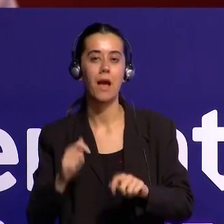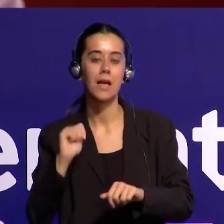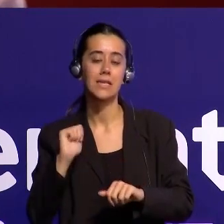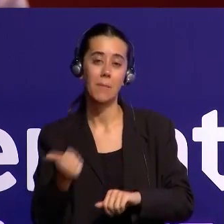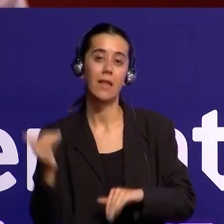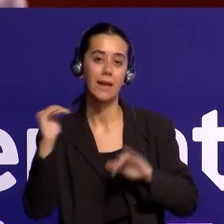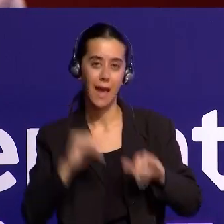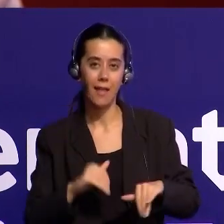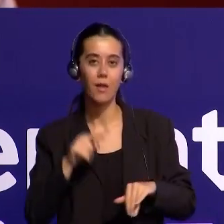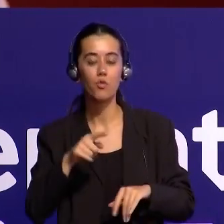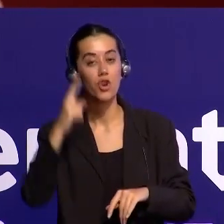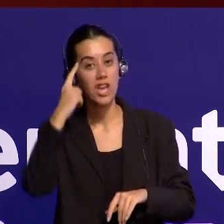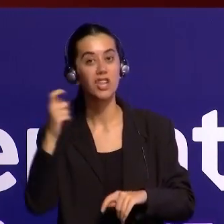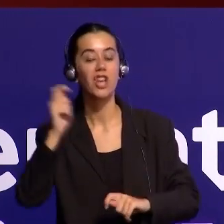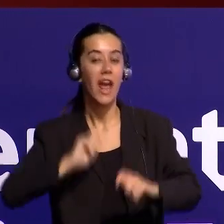bizimle paylaştıklarını